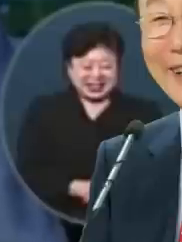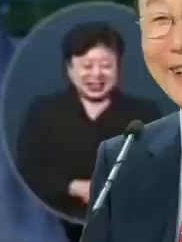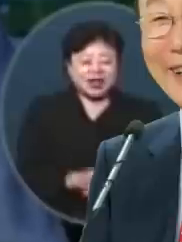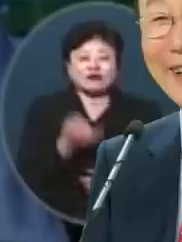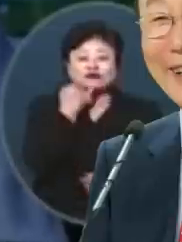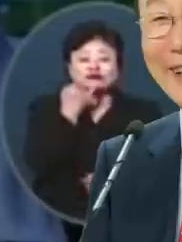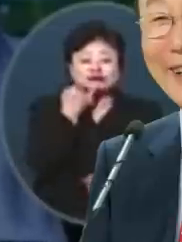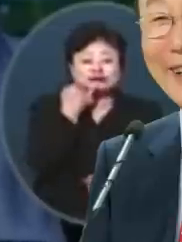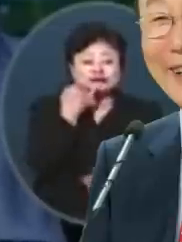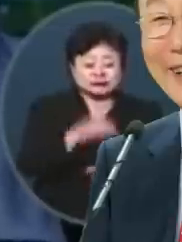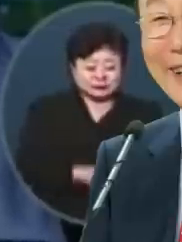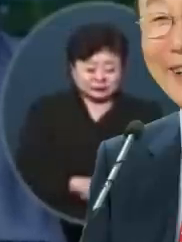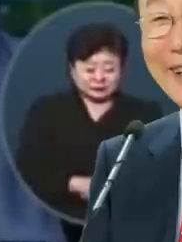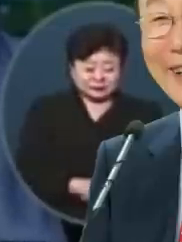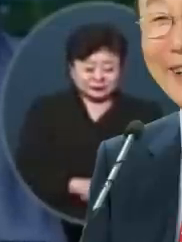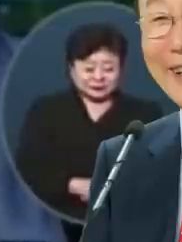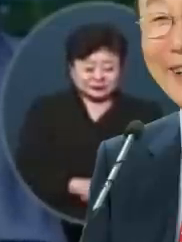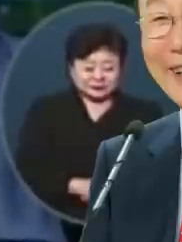괜찮아요.